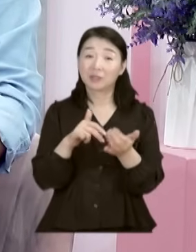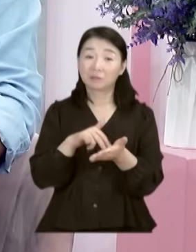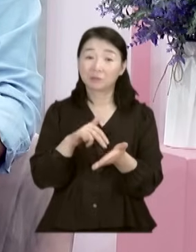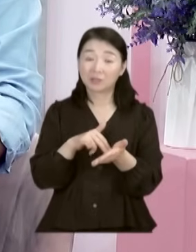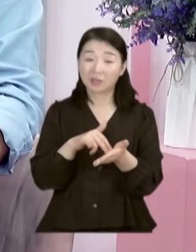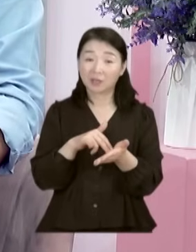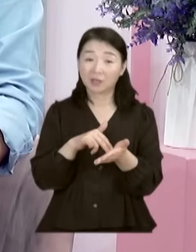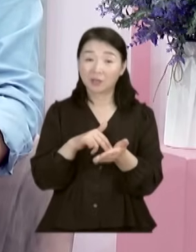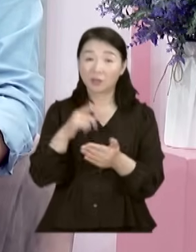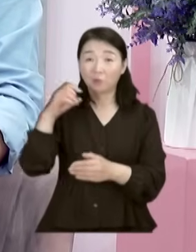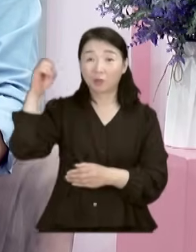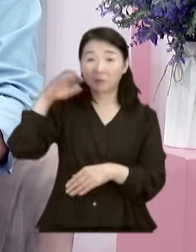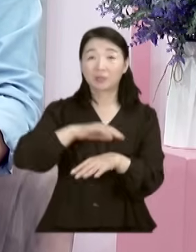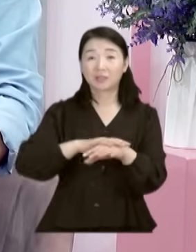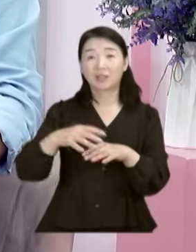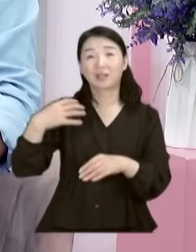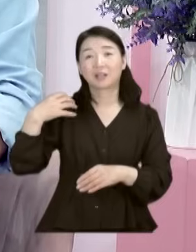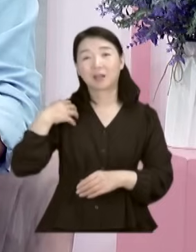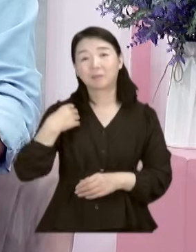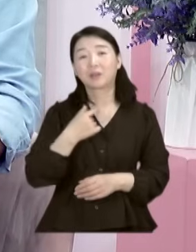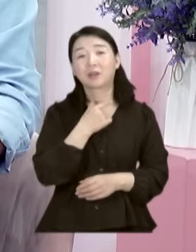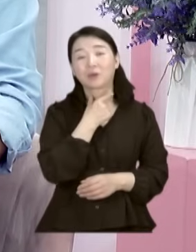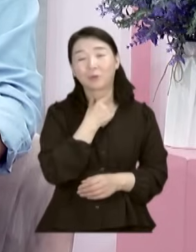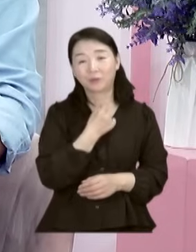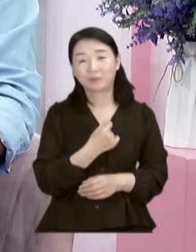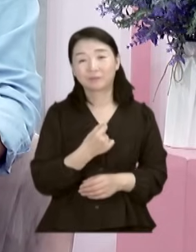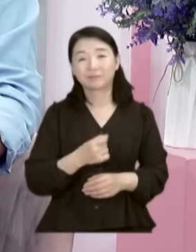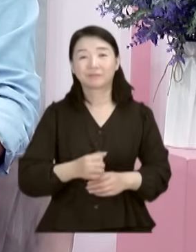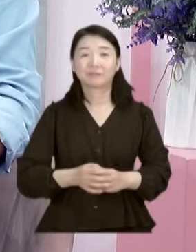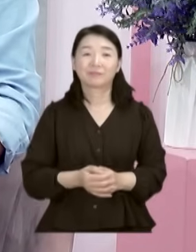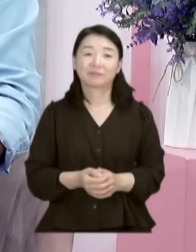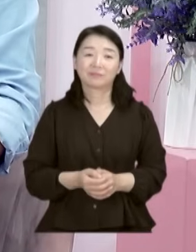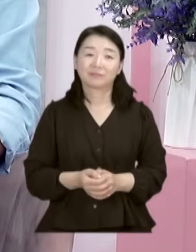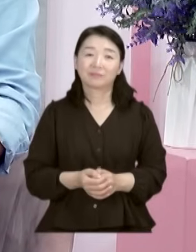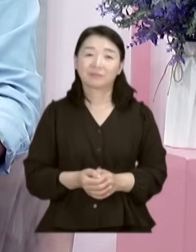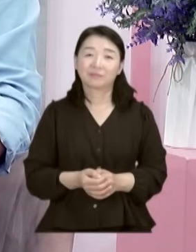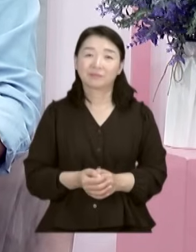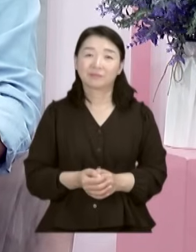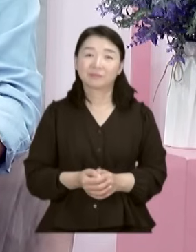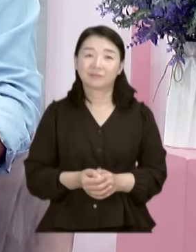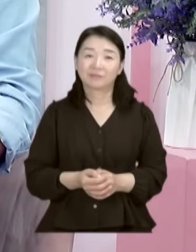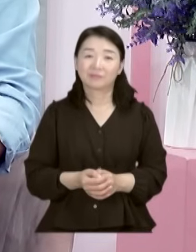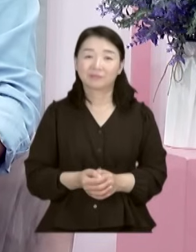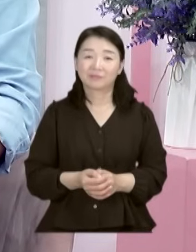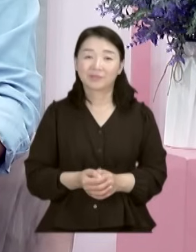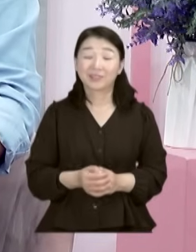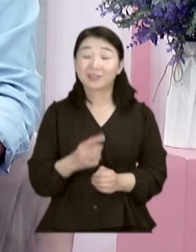크리스찬으로서 빛의 역할 잘 감당하는 그런 배우면 좋겠다 그거만